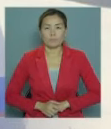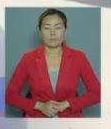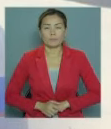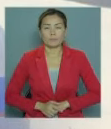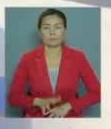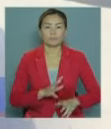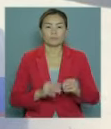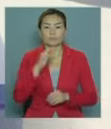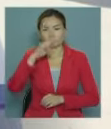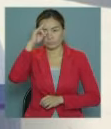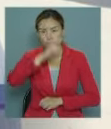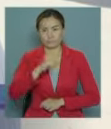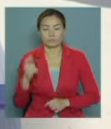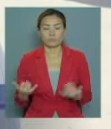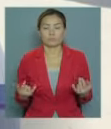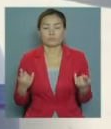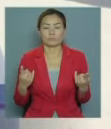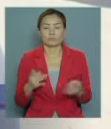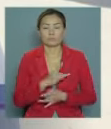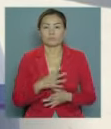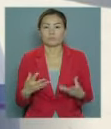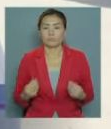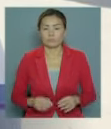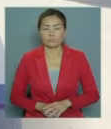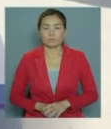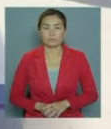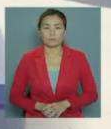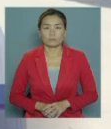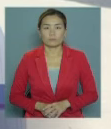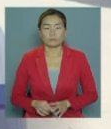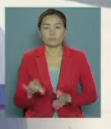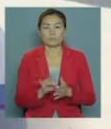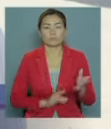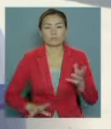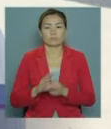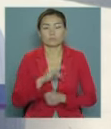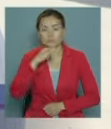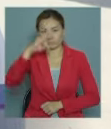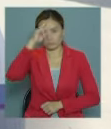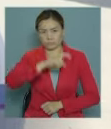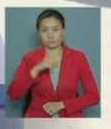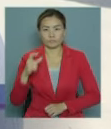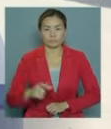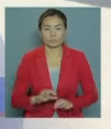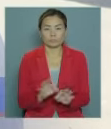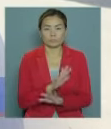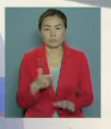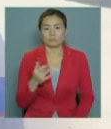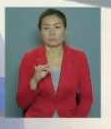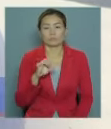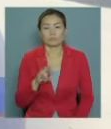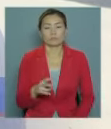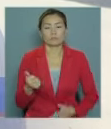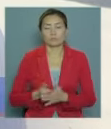Бүкіл қазақстандықтар үшін бүгін үлкен атаулы күн. Бір уақытта барлық қазақстандықтар әнұранды